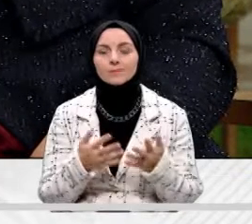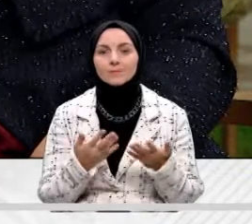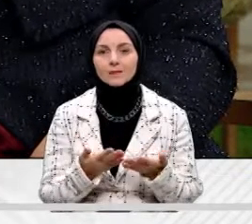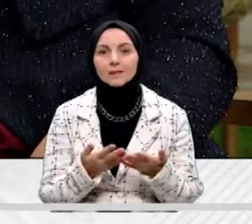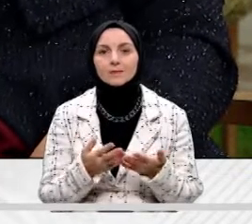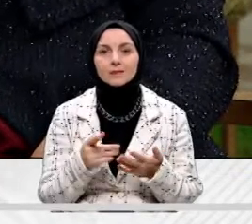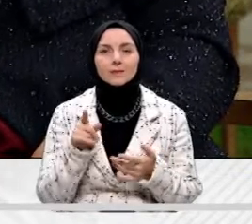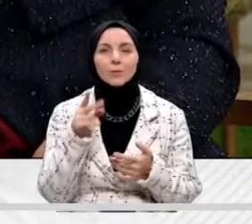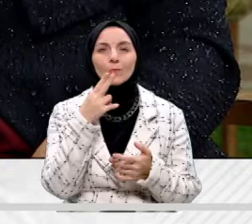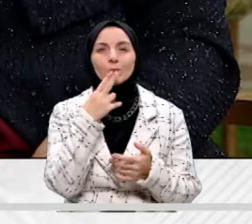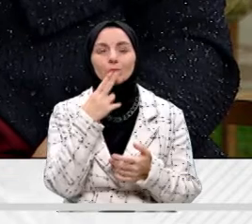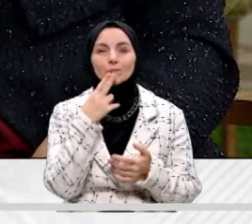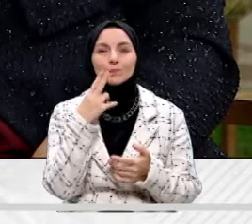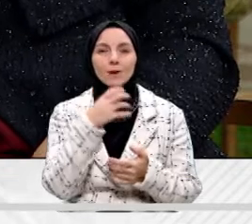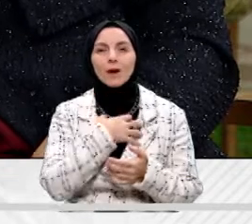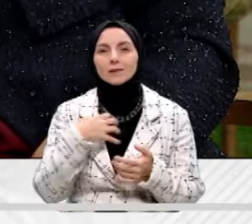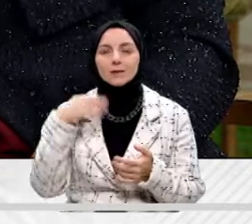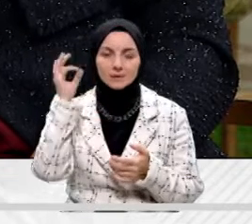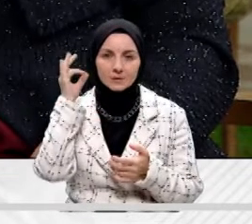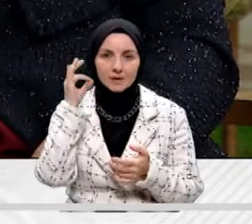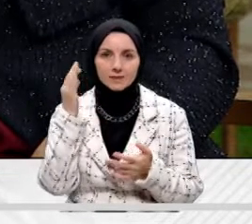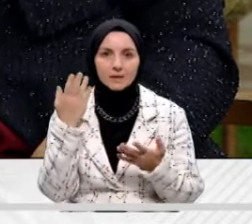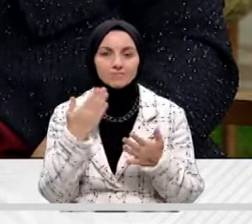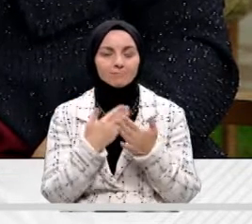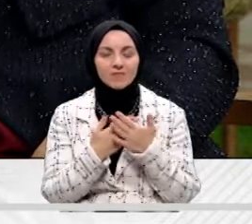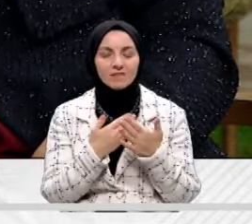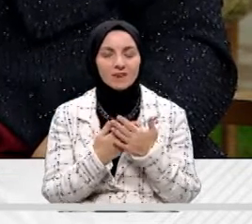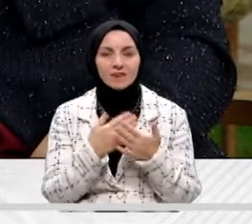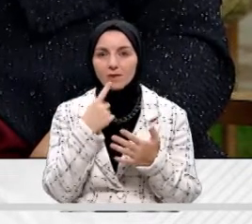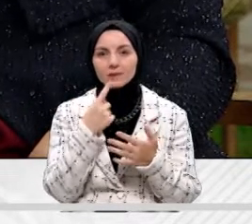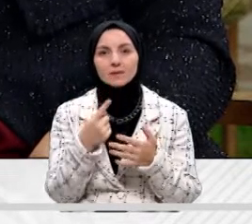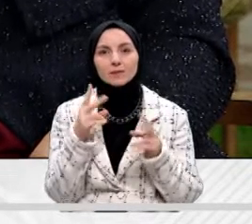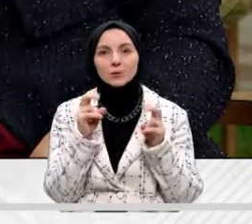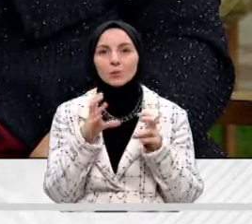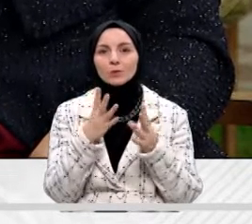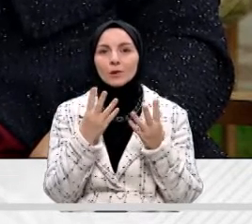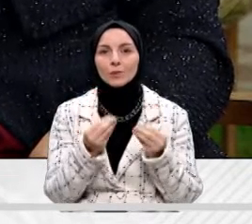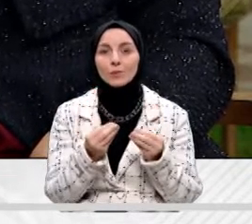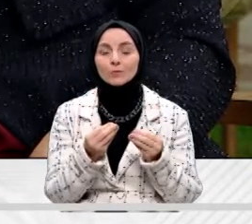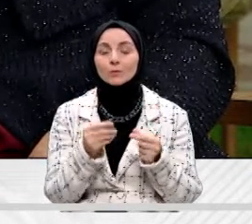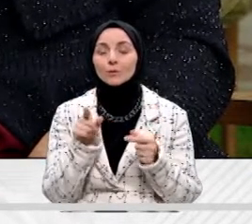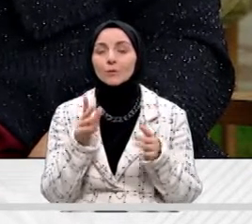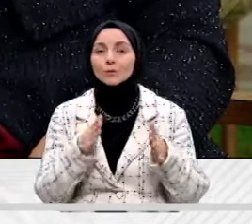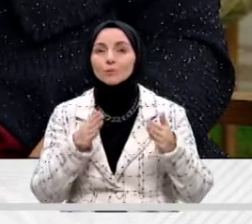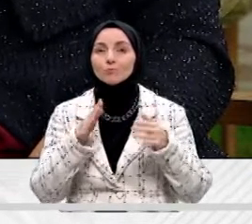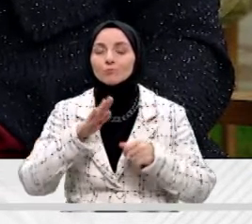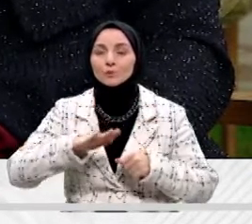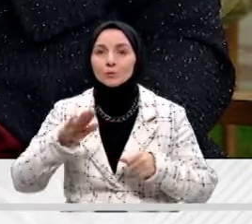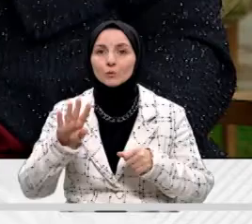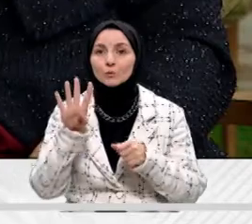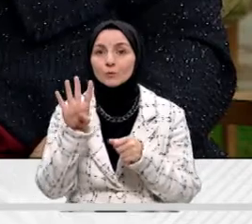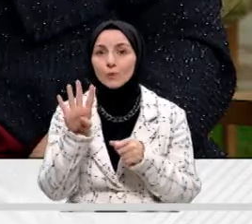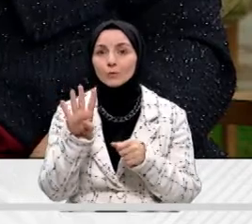konular oldu 9 yaşında ergenlik dönemi dediğimiz 4 sınıfa gidiyor ama da ergenliğe girmedi 9 yaşında